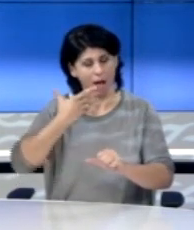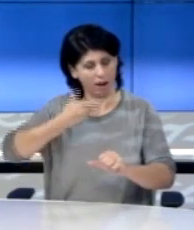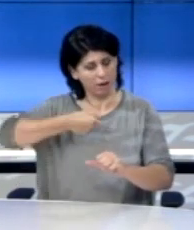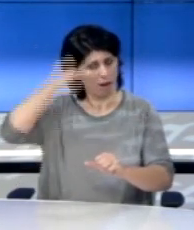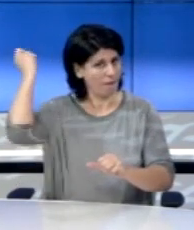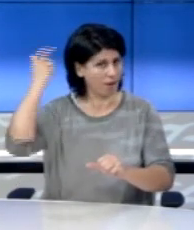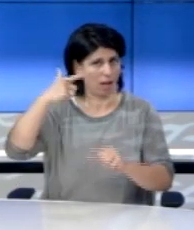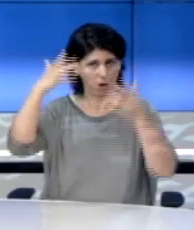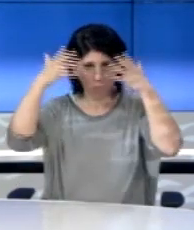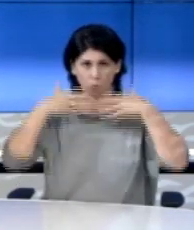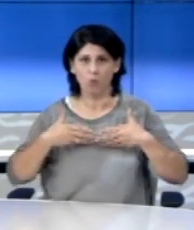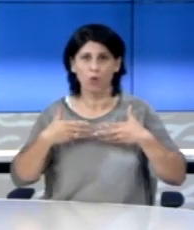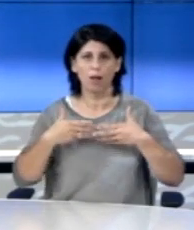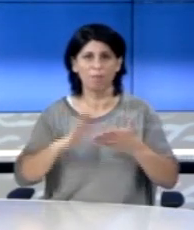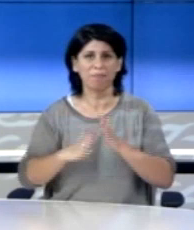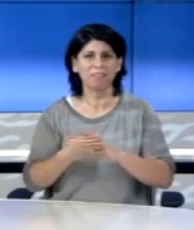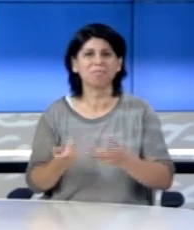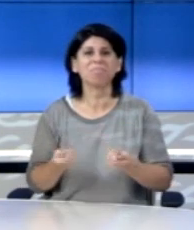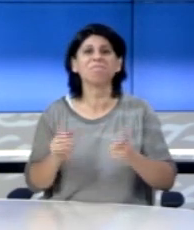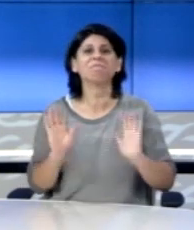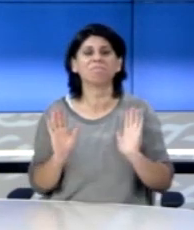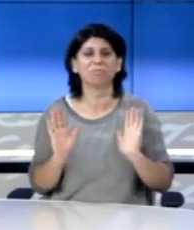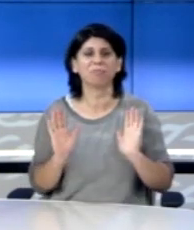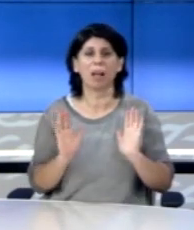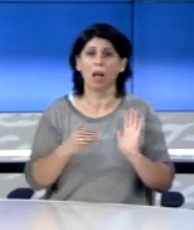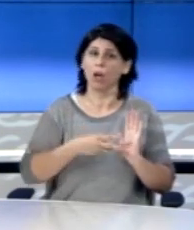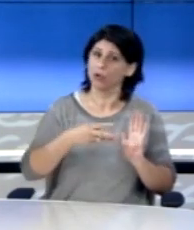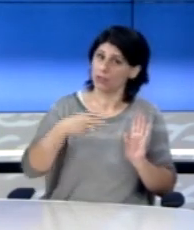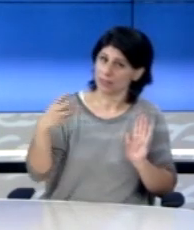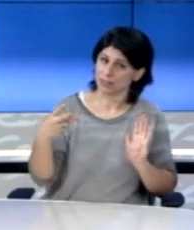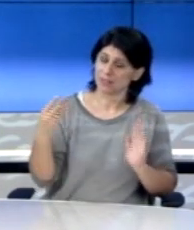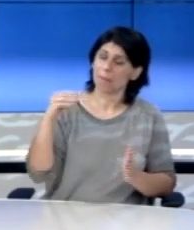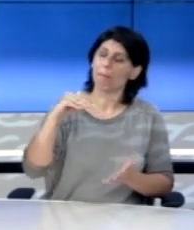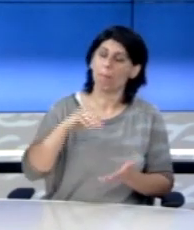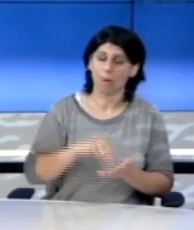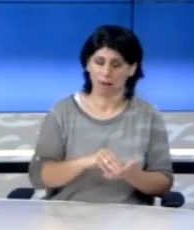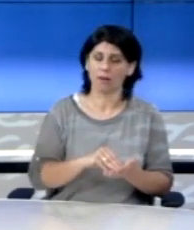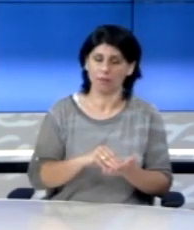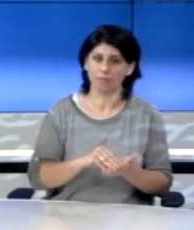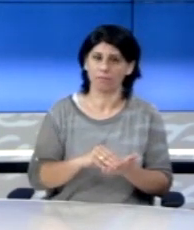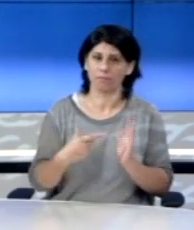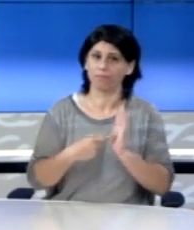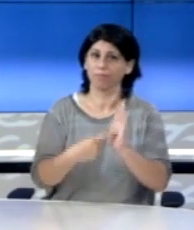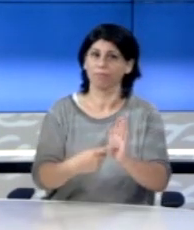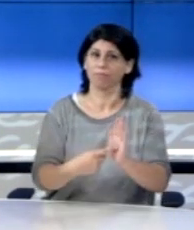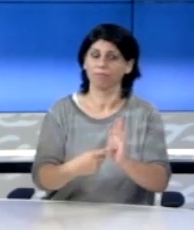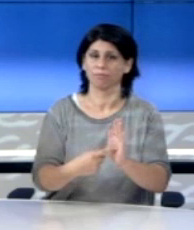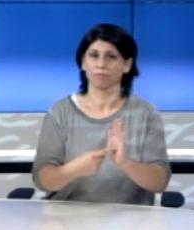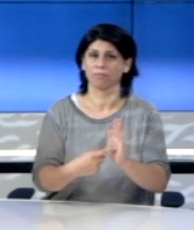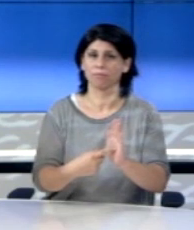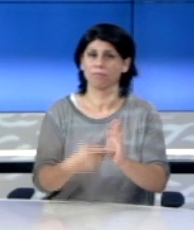κουκούλας, στην πράξη δεν έκαναν τίποτα γι' αυτό, ενώ ο ΣΥΡΙΖΑ για μια ακόμα φορά εμφανίστηκε